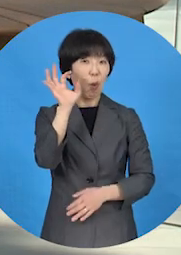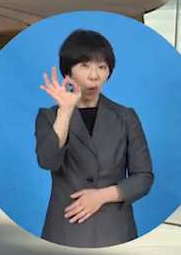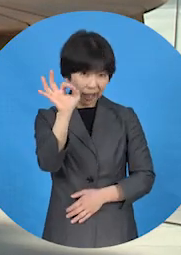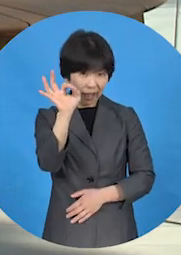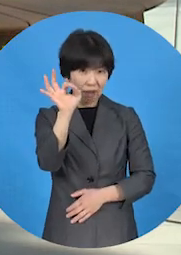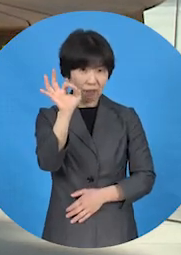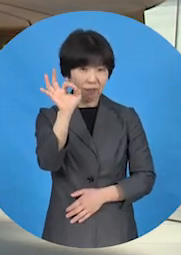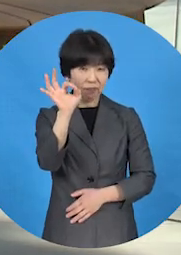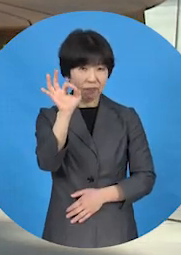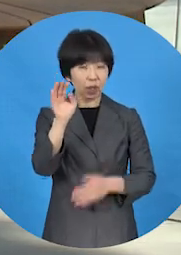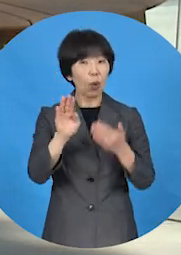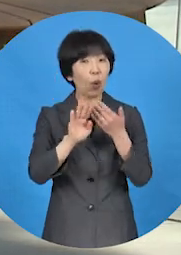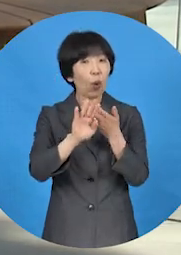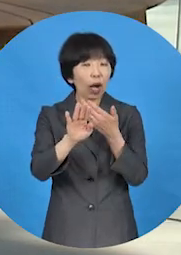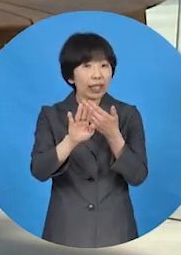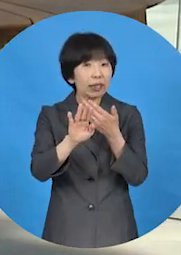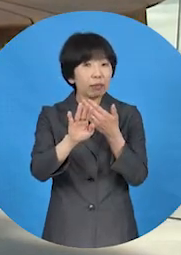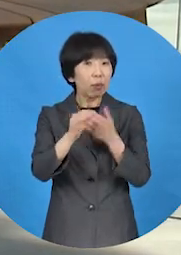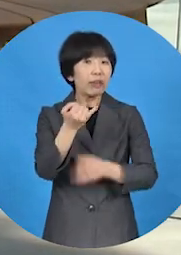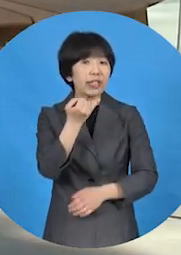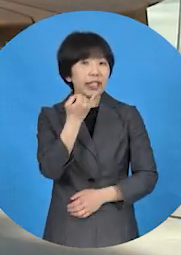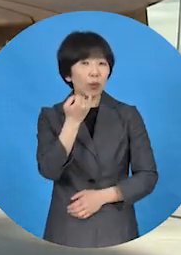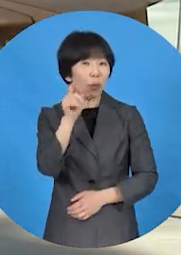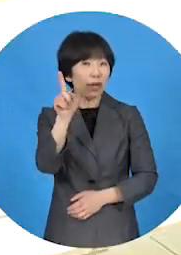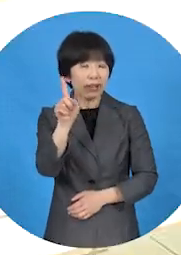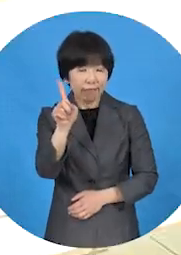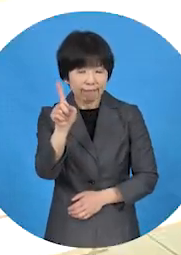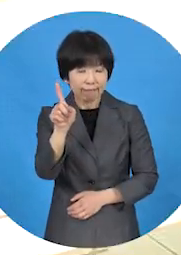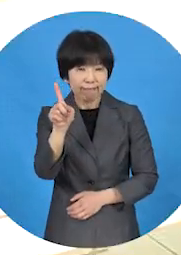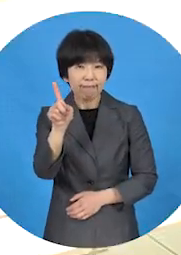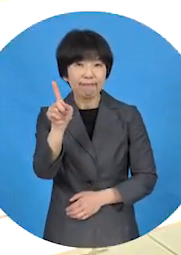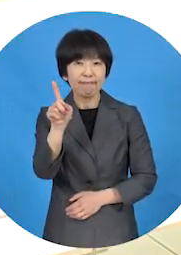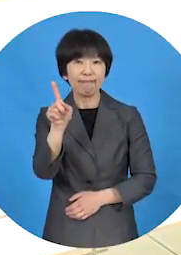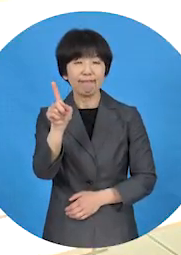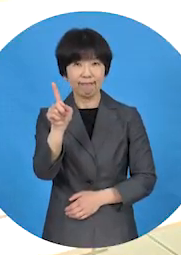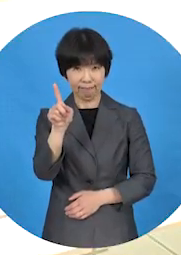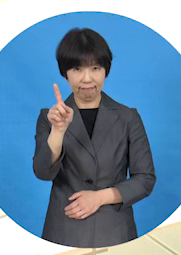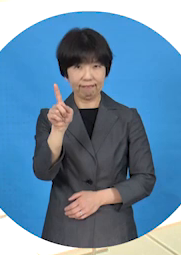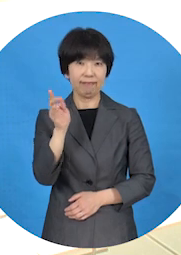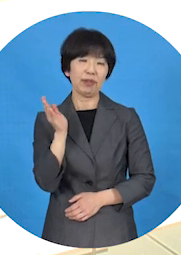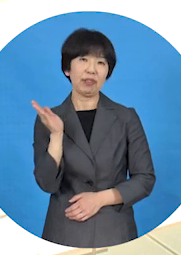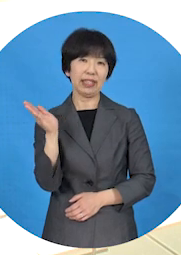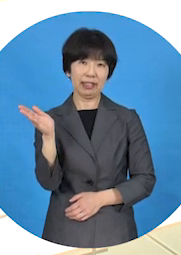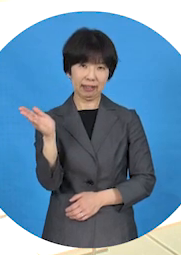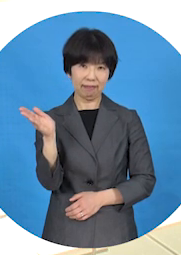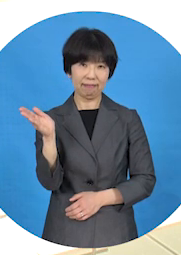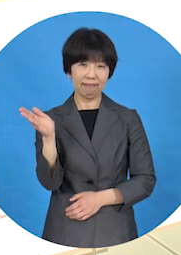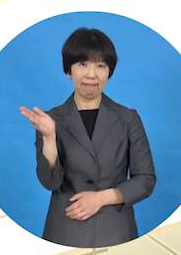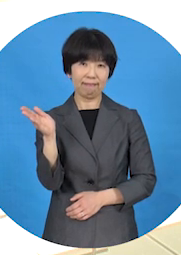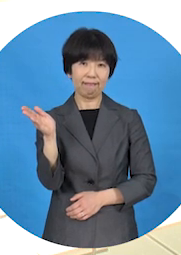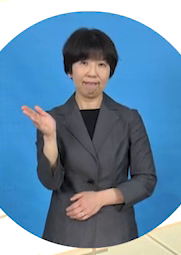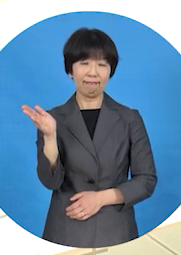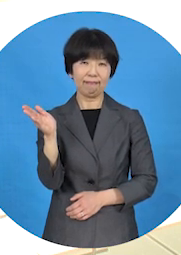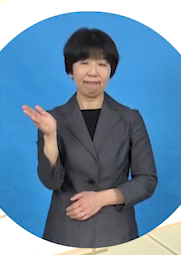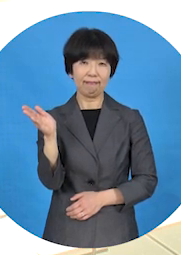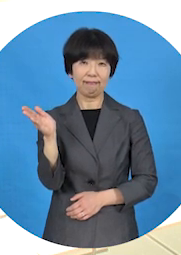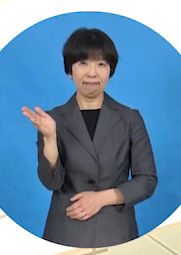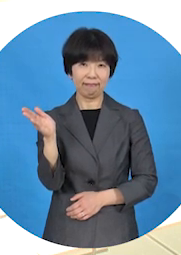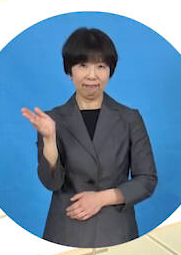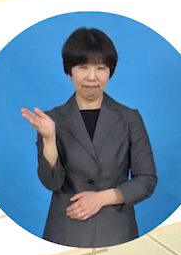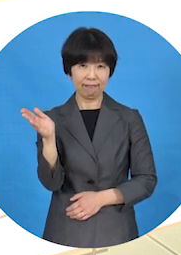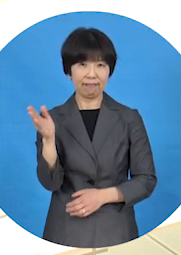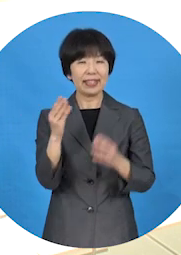そしてこの場所で大丈夫なことは、 なんか入り口のところで見たんですけども、飲食もでき